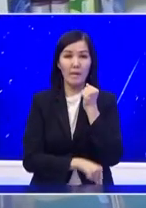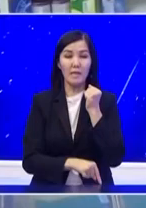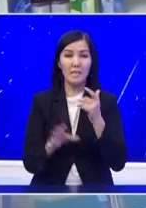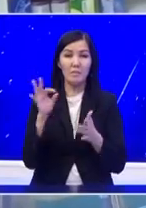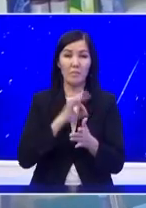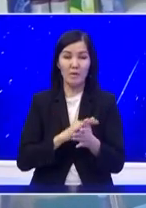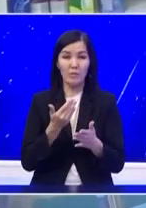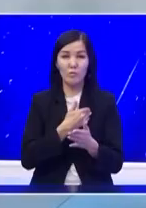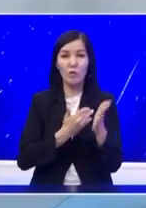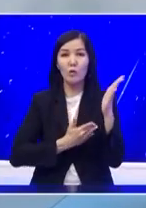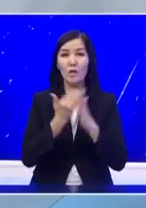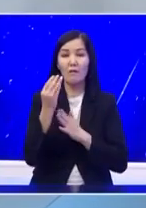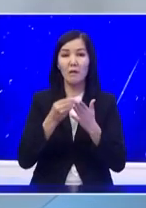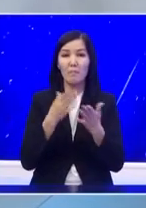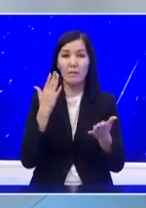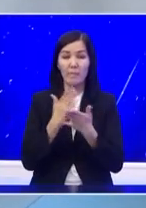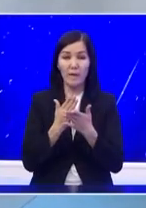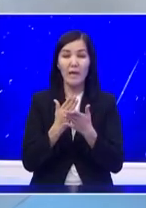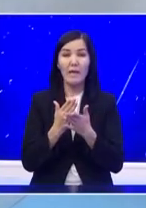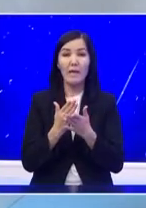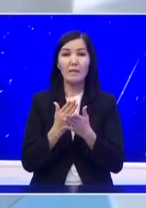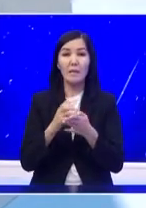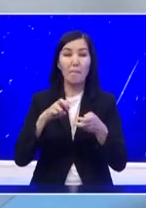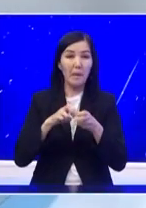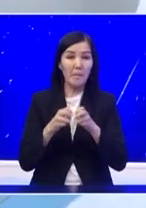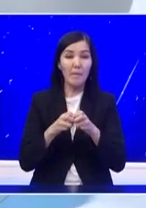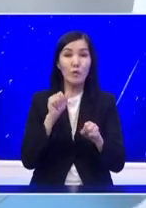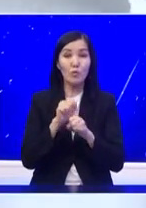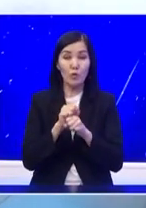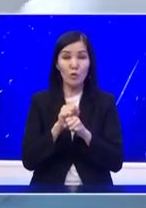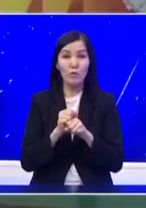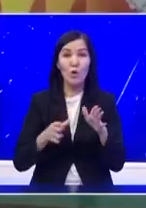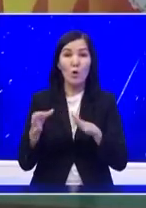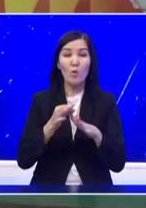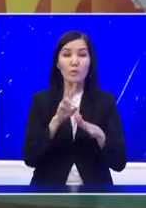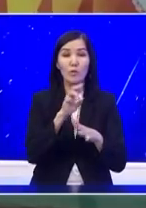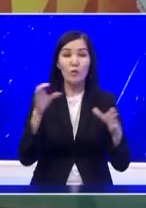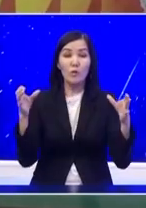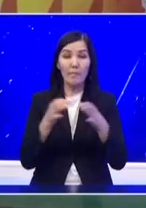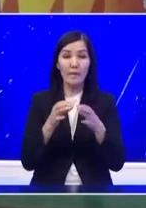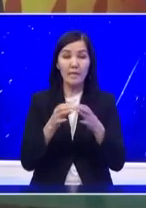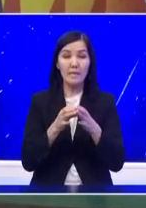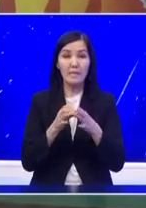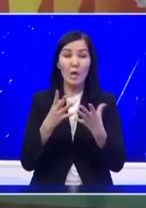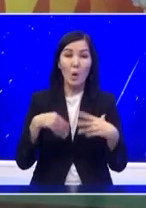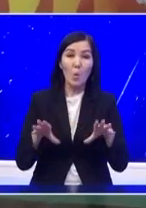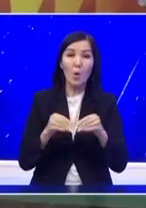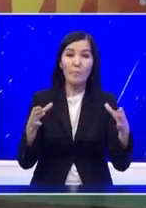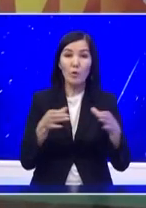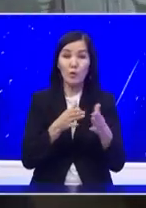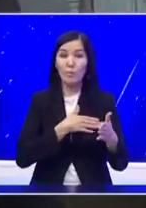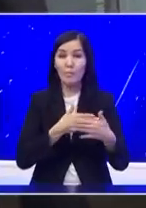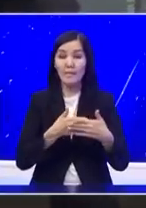бағасын орынсыз көтеріп жатқандар бар. Мұндай келеңсіздіктің жолын кесу үшін облыстық Нұр Отан партиясы өкілдері, қоғамдық ұйым